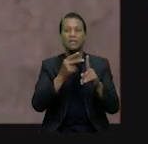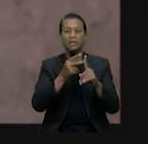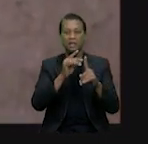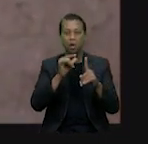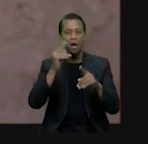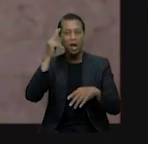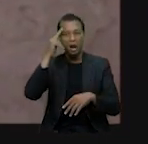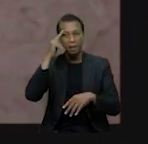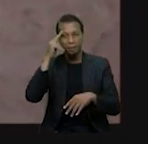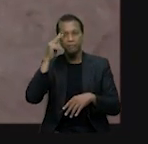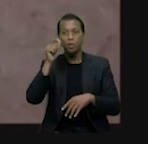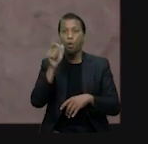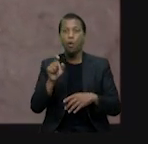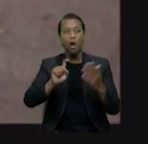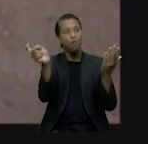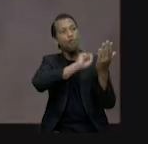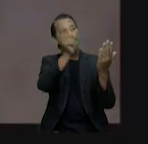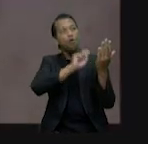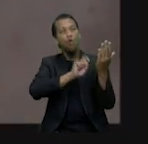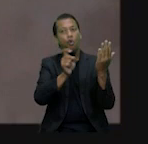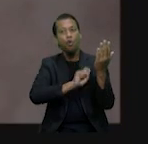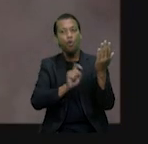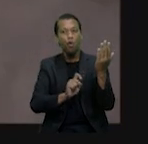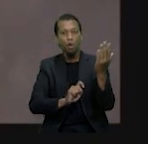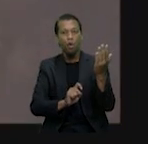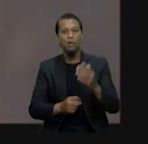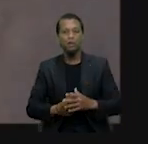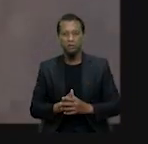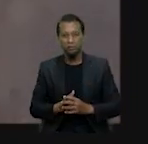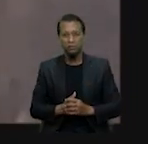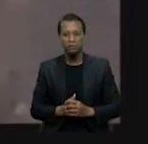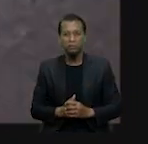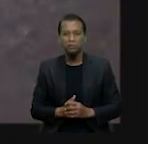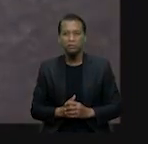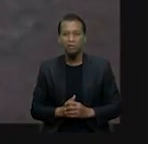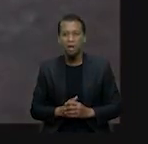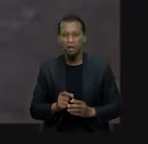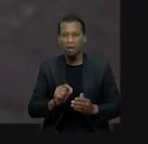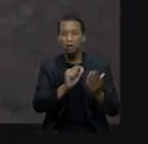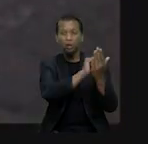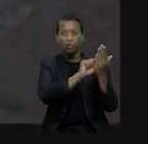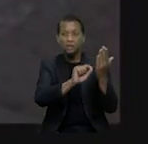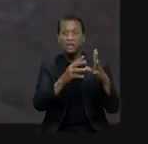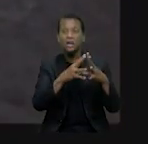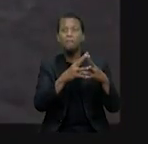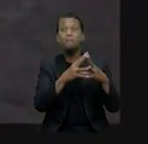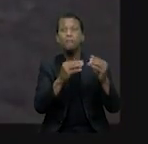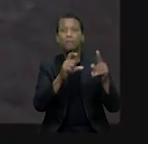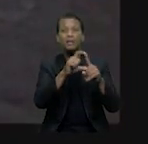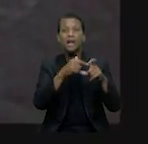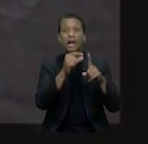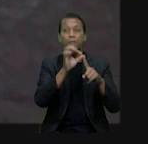vandalisme terpampang di sepanjang jalur pendakian salah satunya bertuliskan Depok dan beberapa nama orang yang